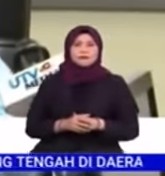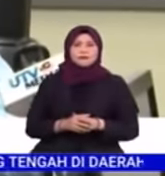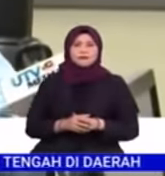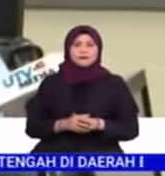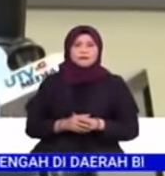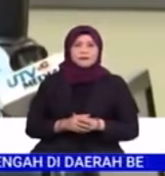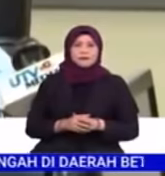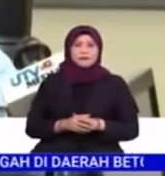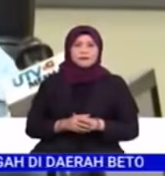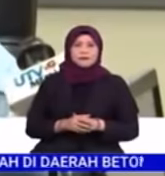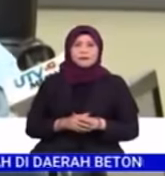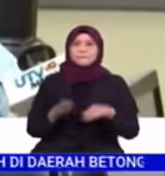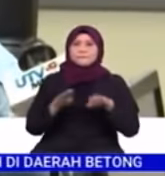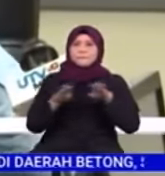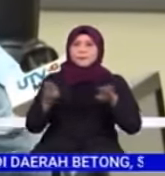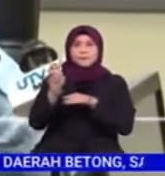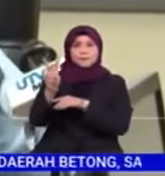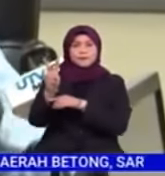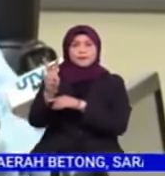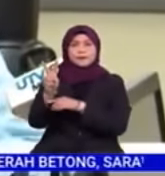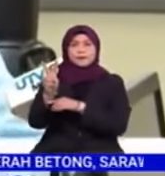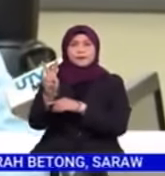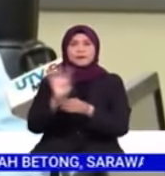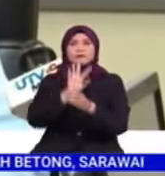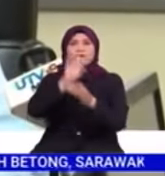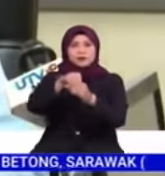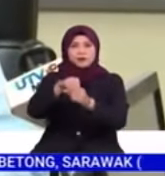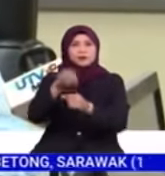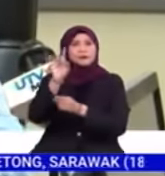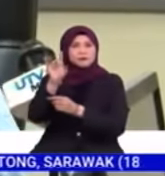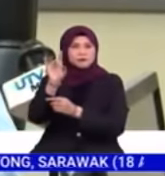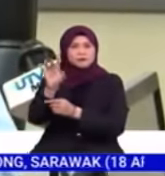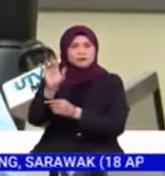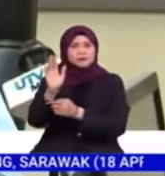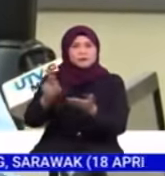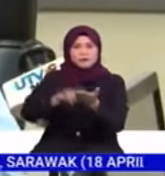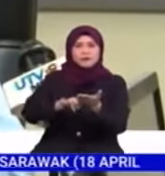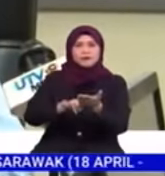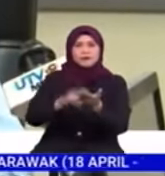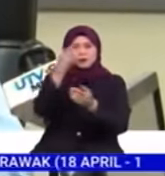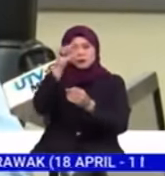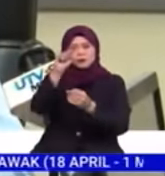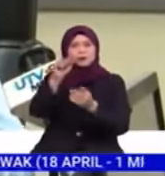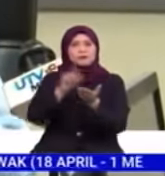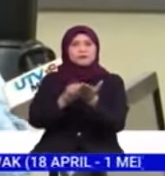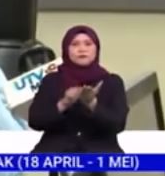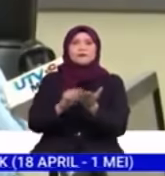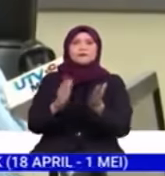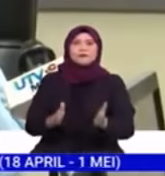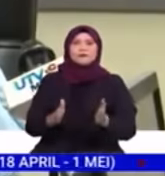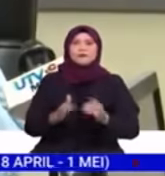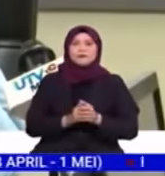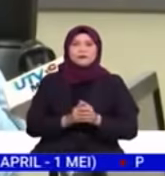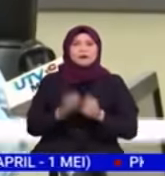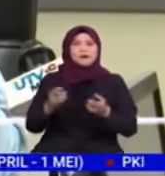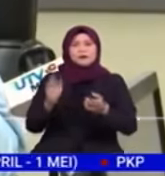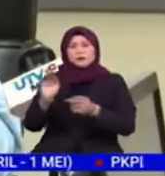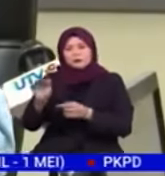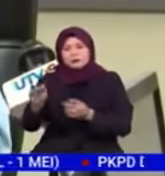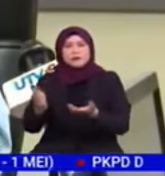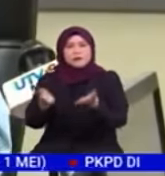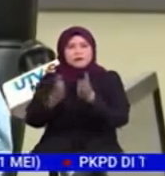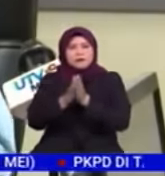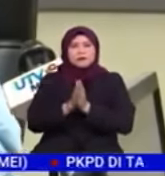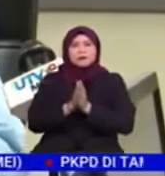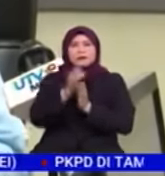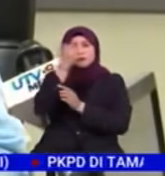Hai privasa duel aditami termasuk rosado Insyaallah Nah kita dah kita minta supaya disegerakan sebab